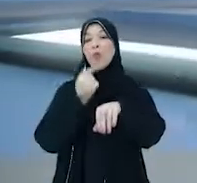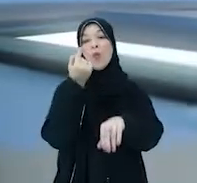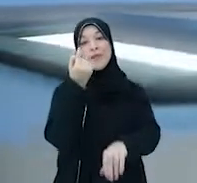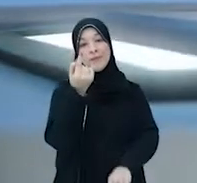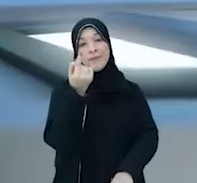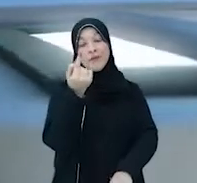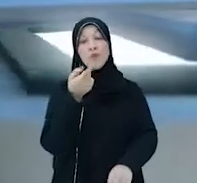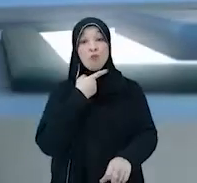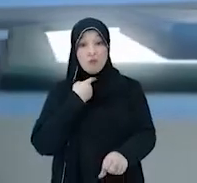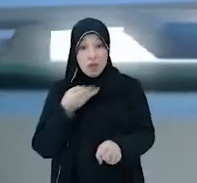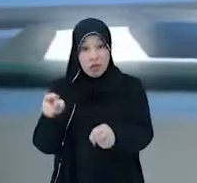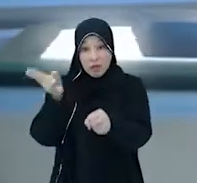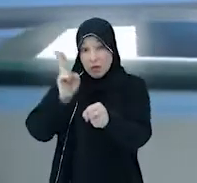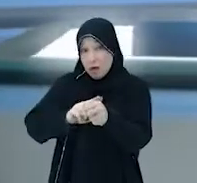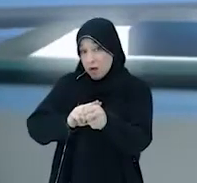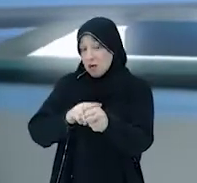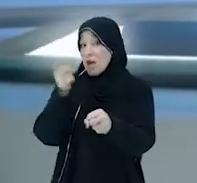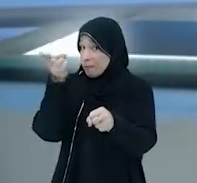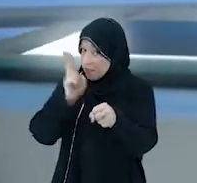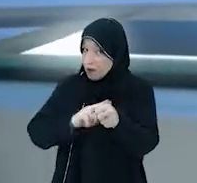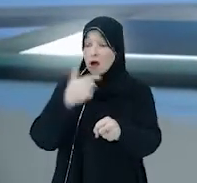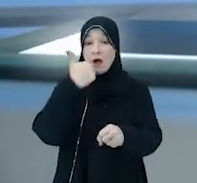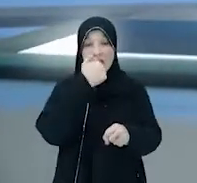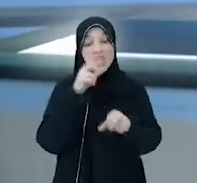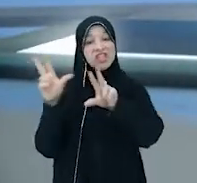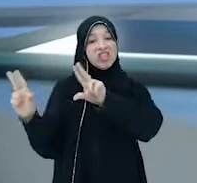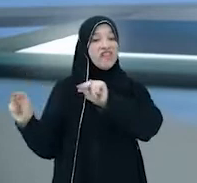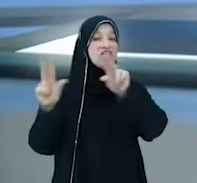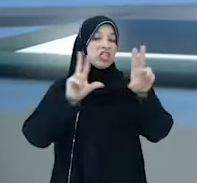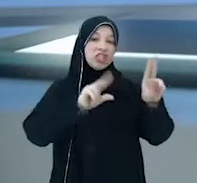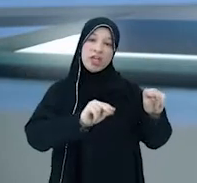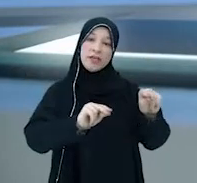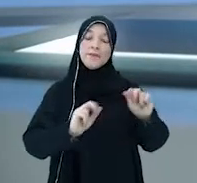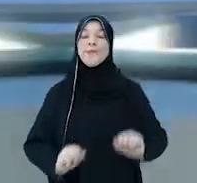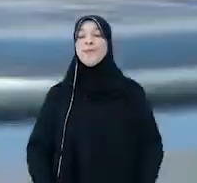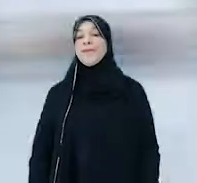إذا احتجت لجرعة أخرى كرر الخطوات السابقة.